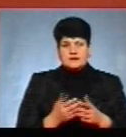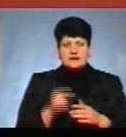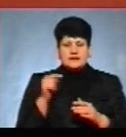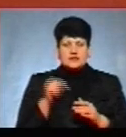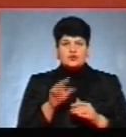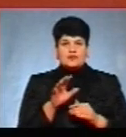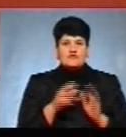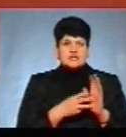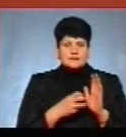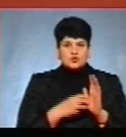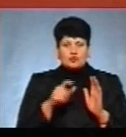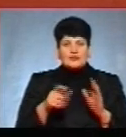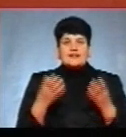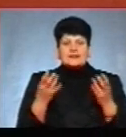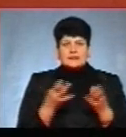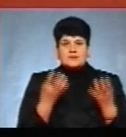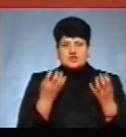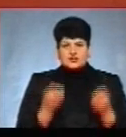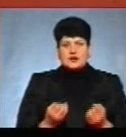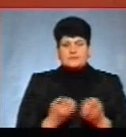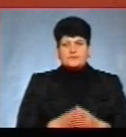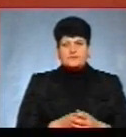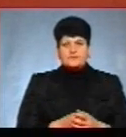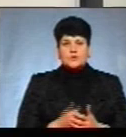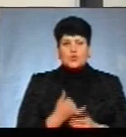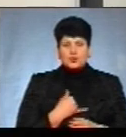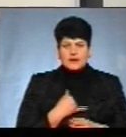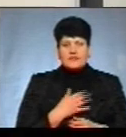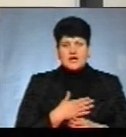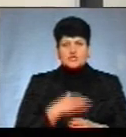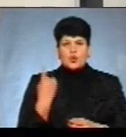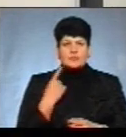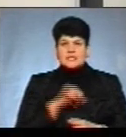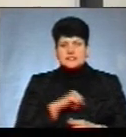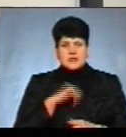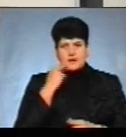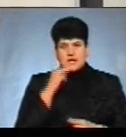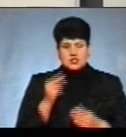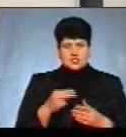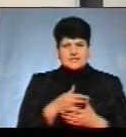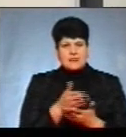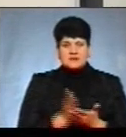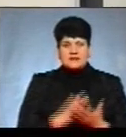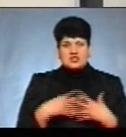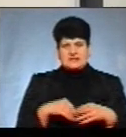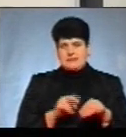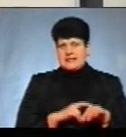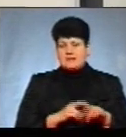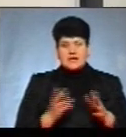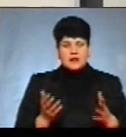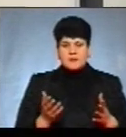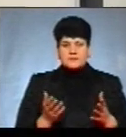межа 1800 пацієнтів і потрібен ще сімейний лікар? Ну, в нас, наша область найкраще забезпечена сімейними